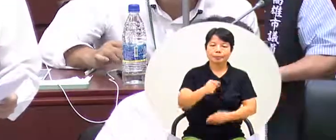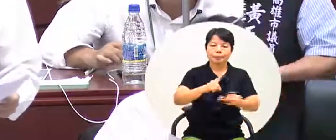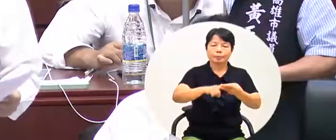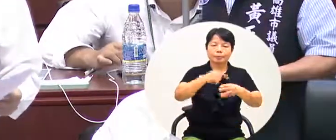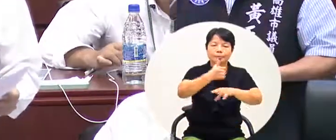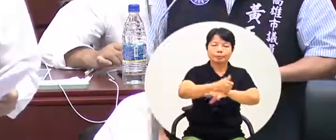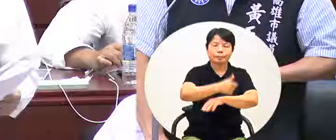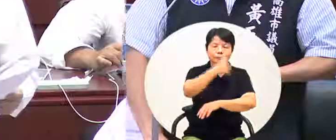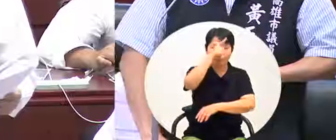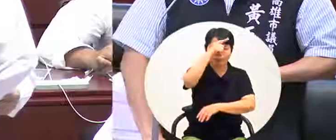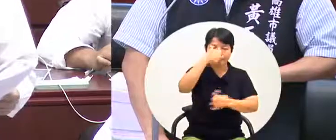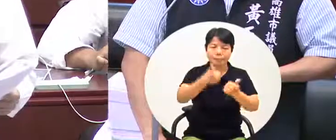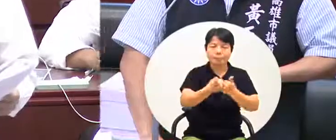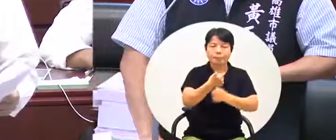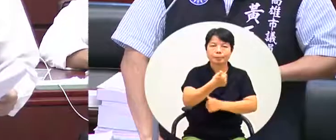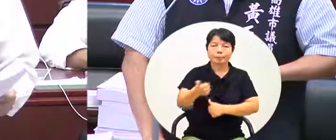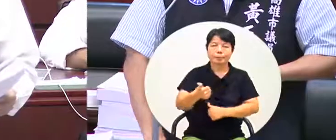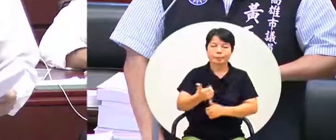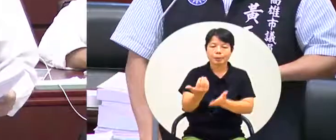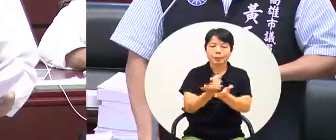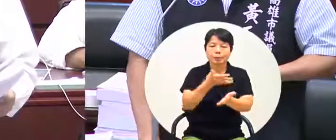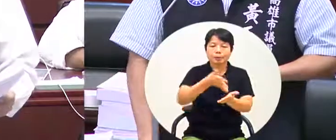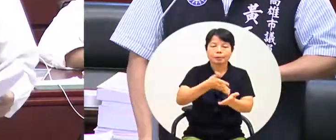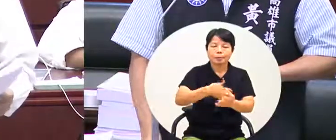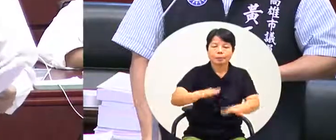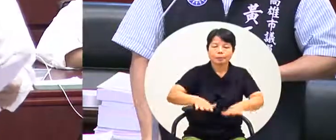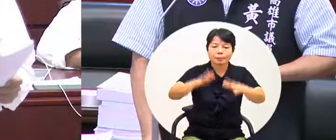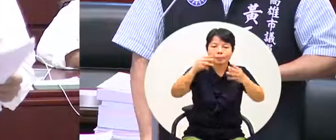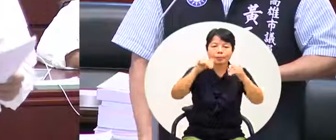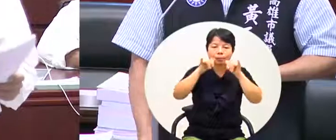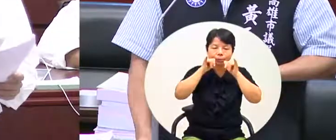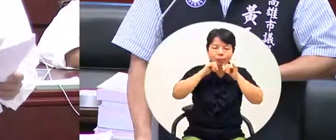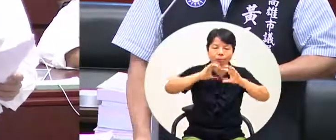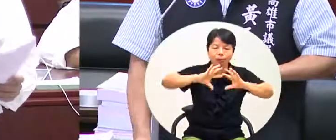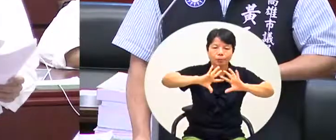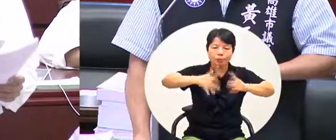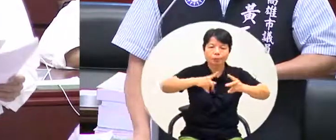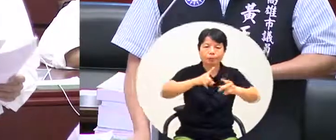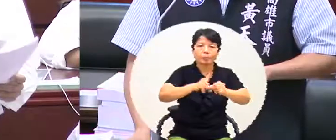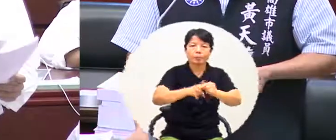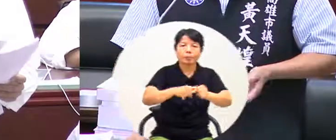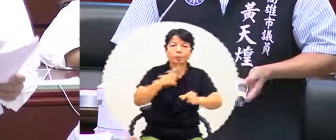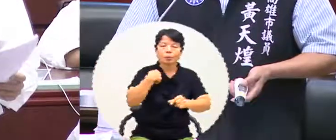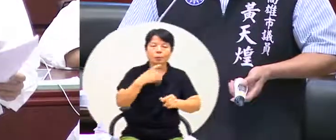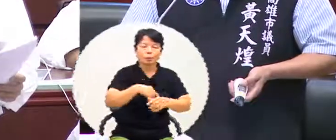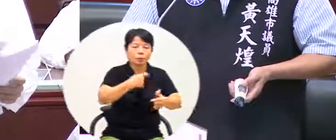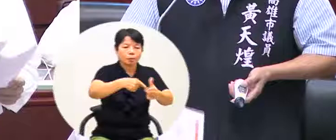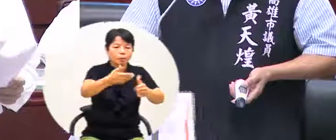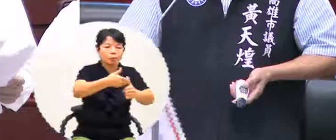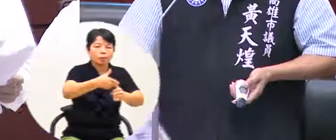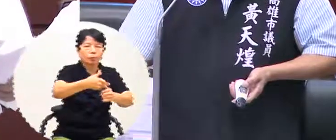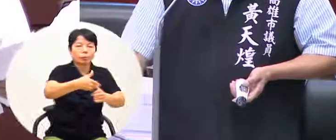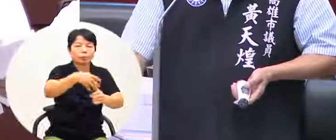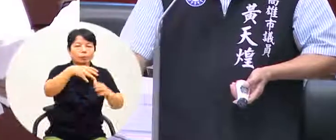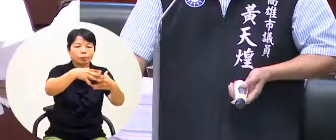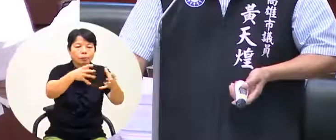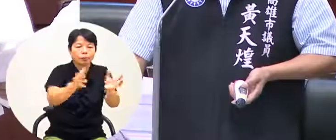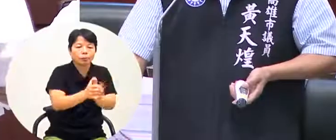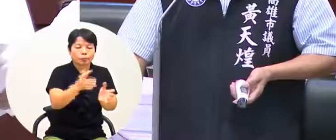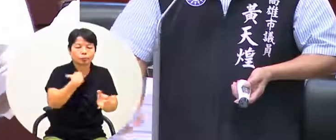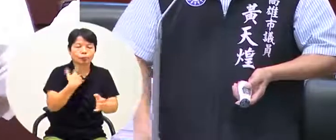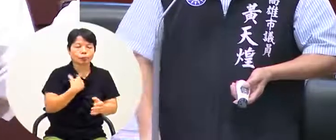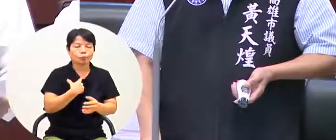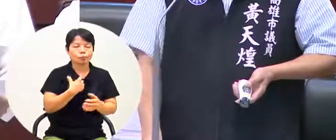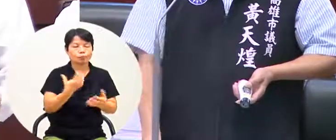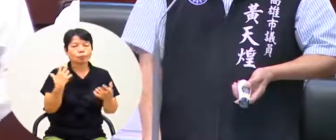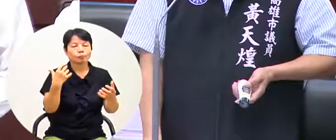个潮寮国中吼，我是甲教育局代办啦吼。啊，这个大概有四个问题啦吼。第一个就是